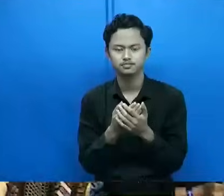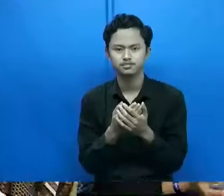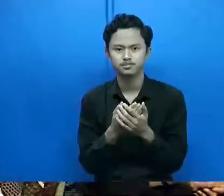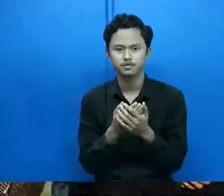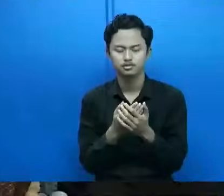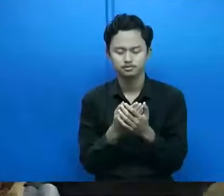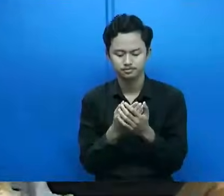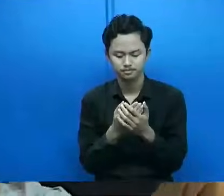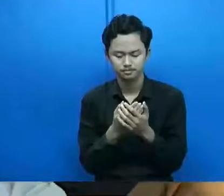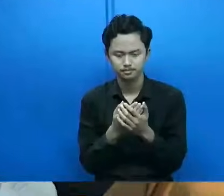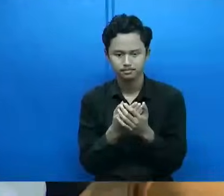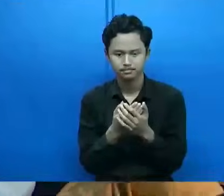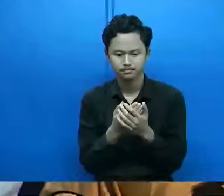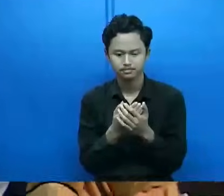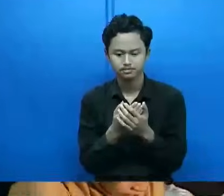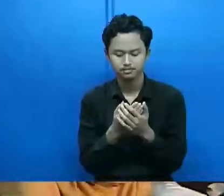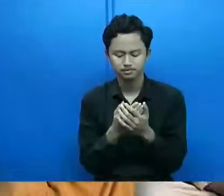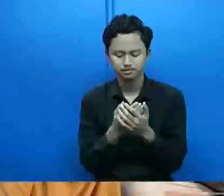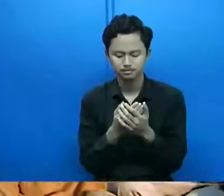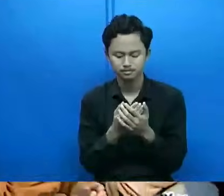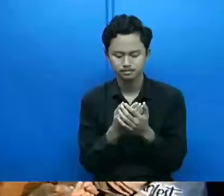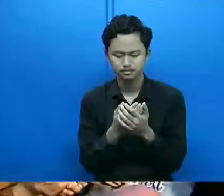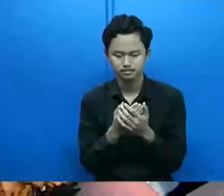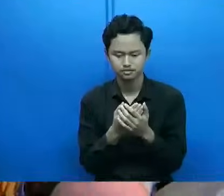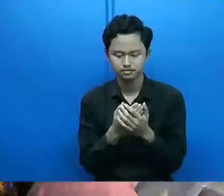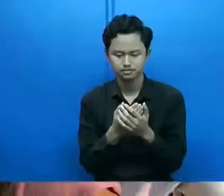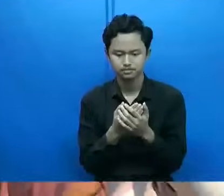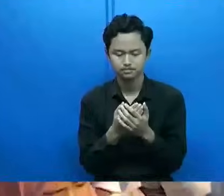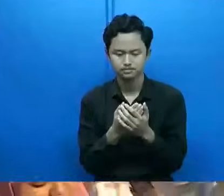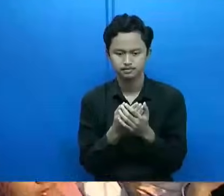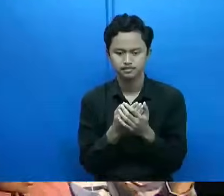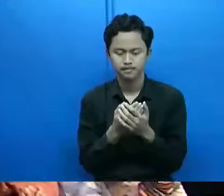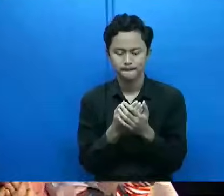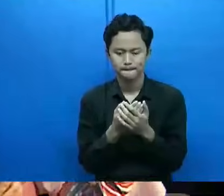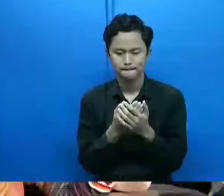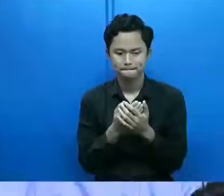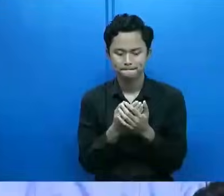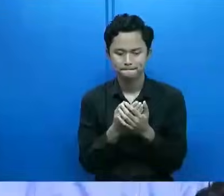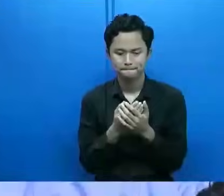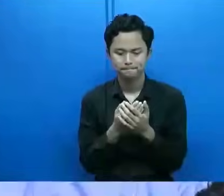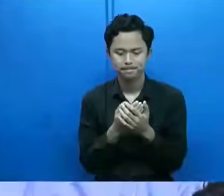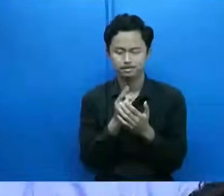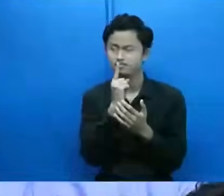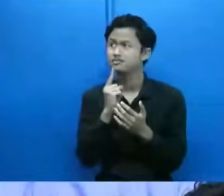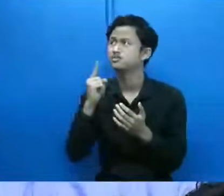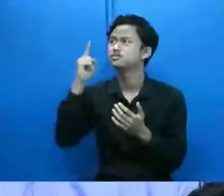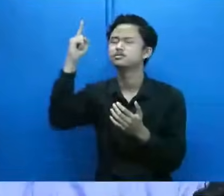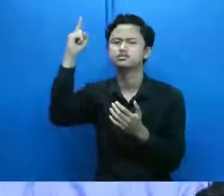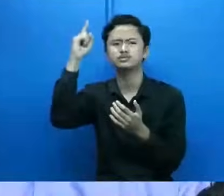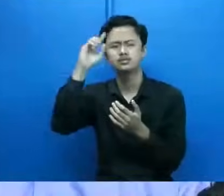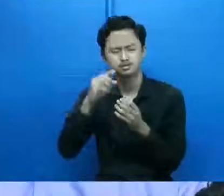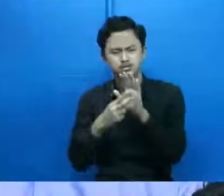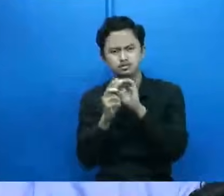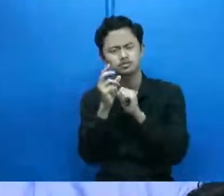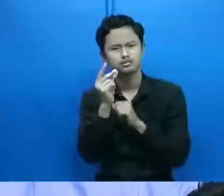اجعل رضاك في قلوبنا ونور قلوبنا يا أرحم الراحمين بنورك يا أرحم الراحمين يا الله يا النور يا الله